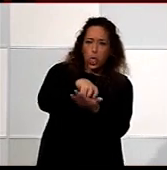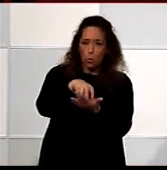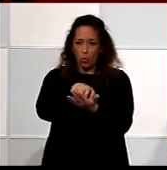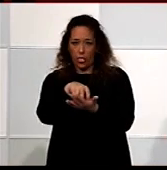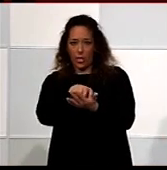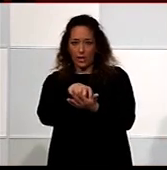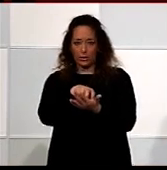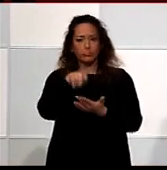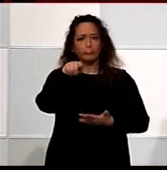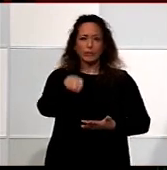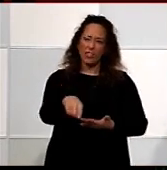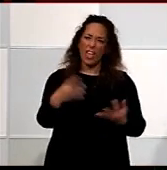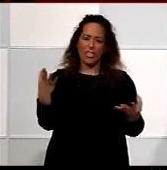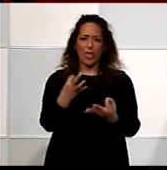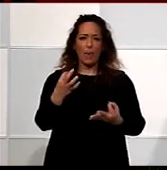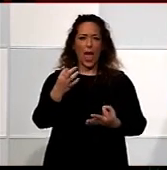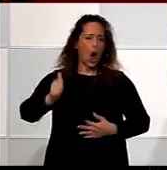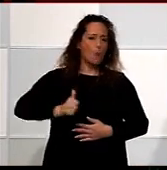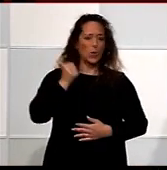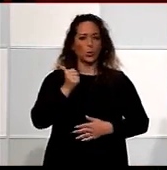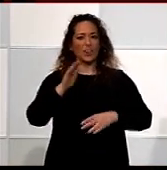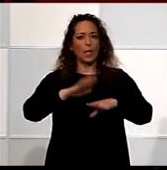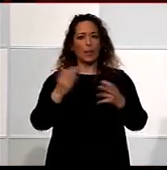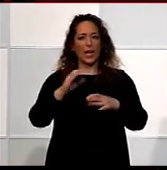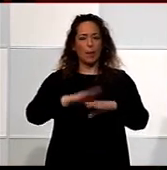una oportunitat per ser millors persones,